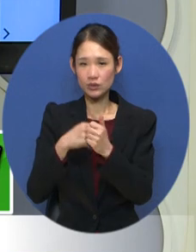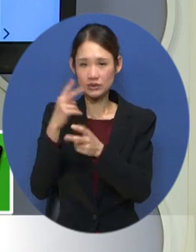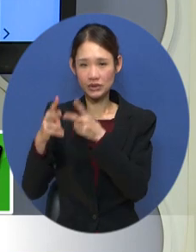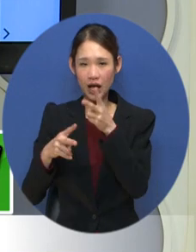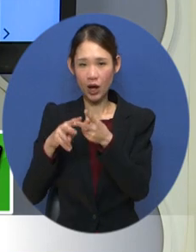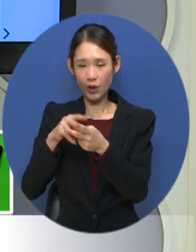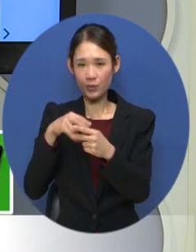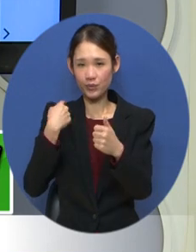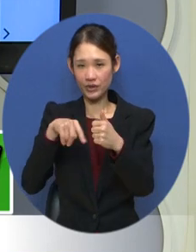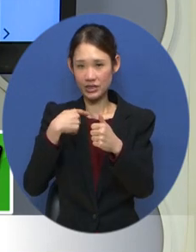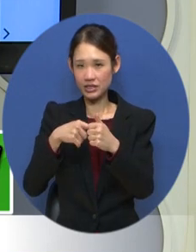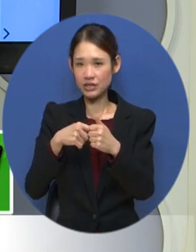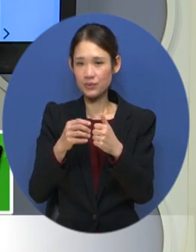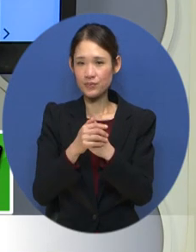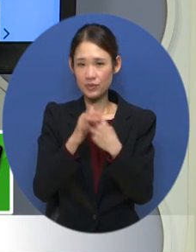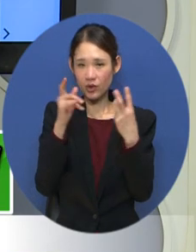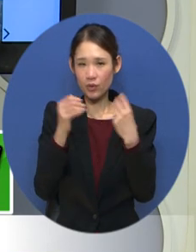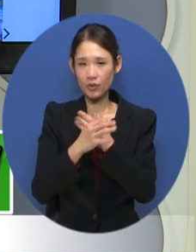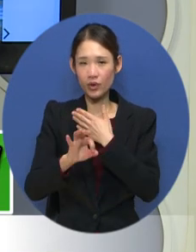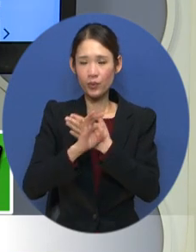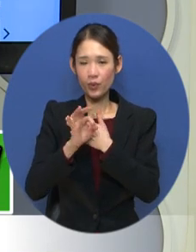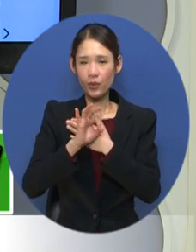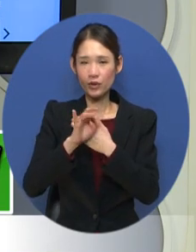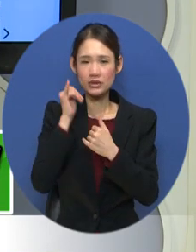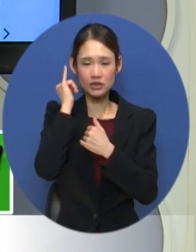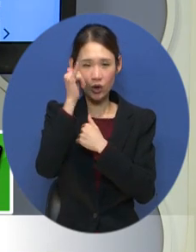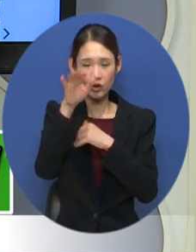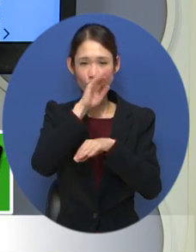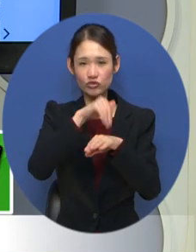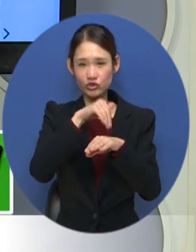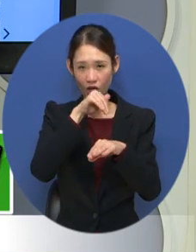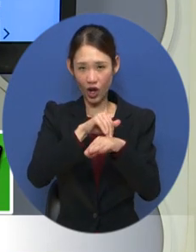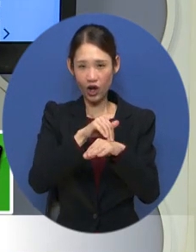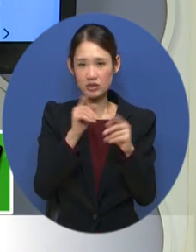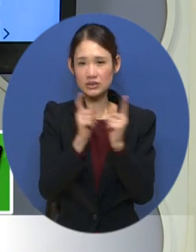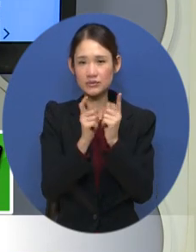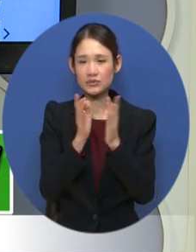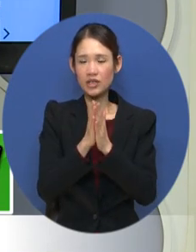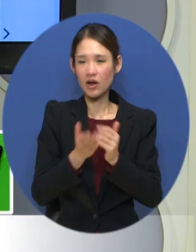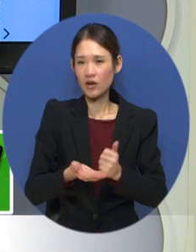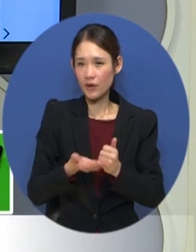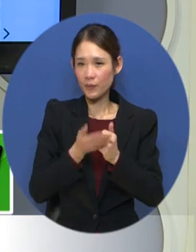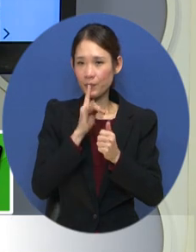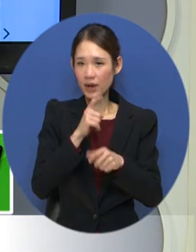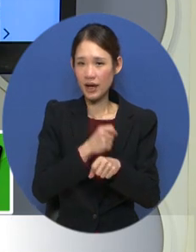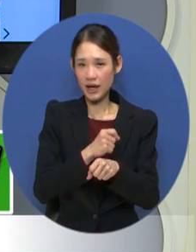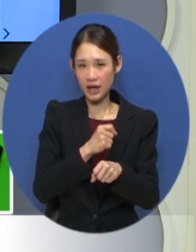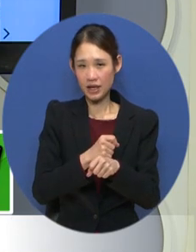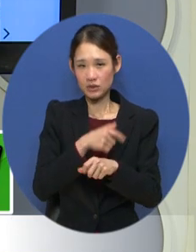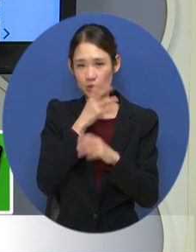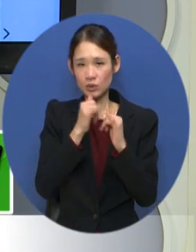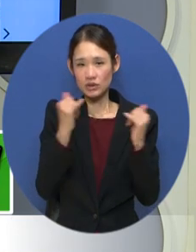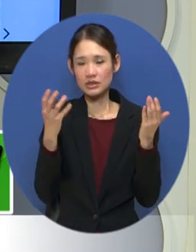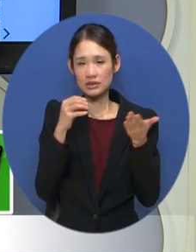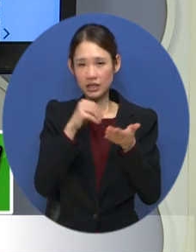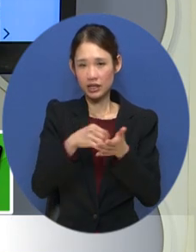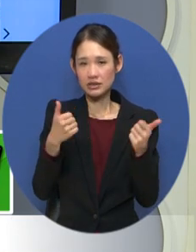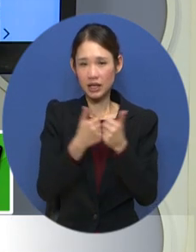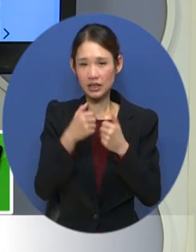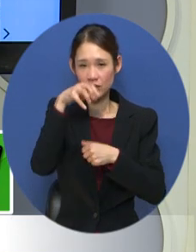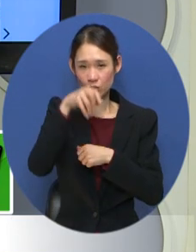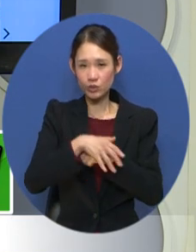그리고 모의 전화 훈련 등을 실시해 직무 역량을 강화했습니다 노인 일자리 상담 창구 에서는